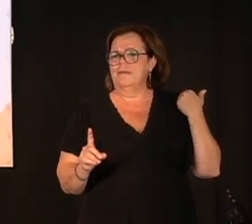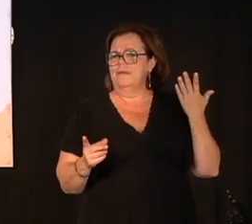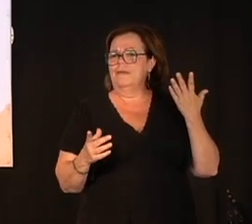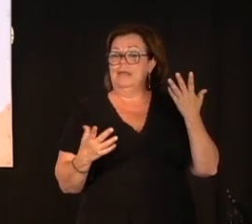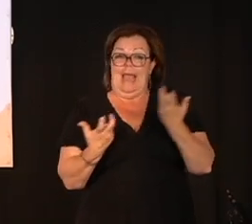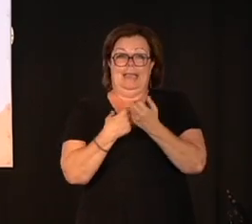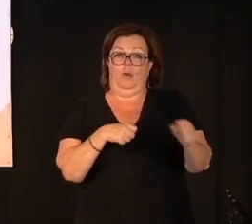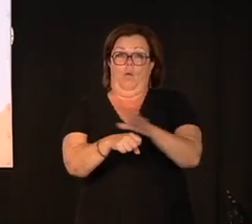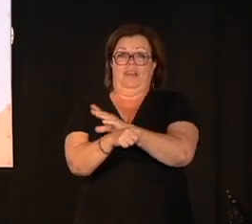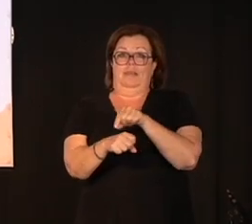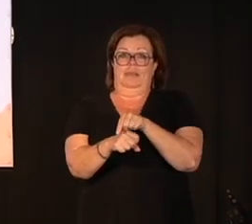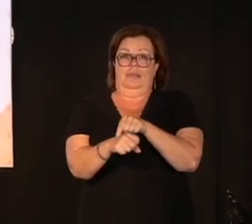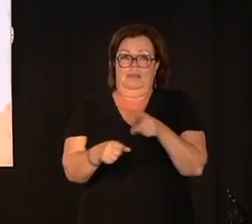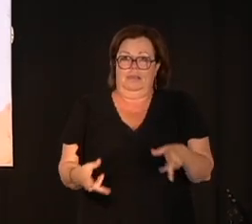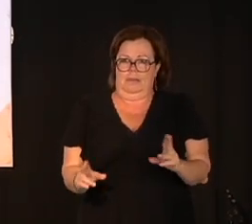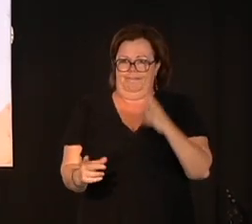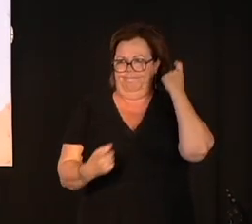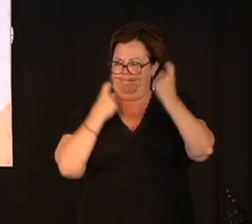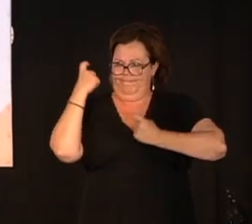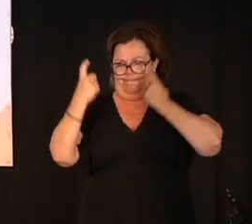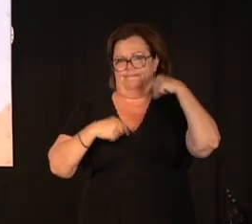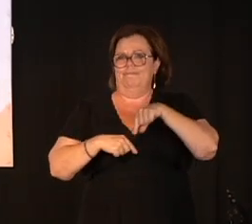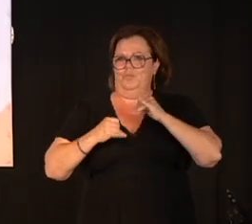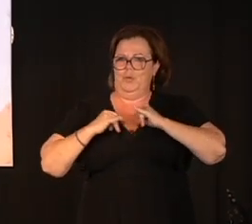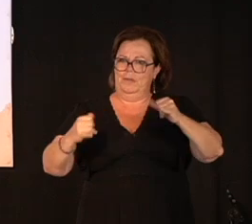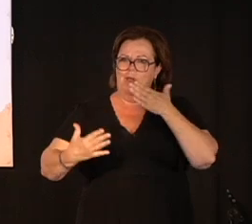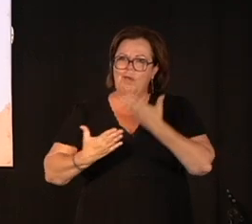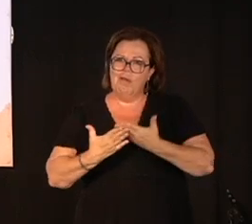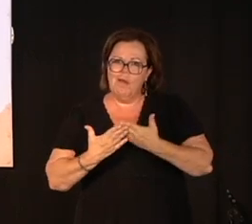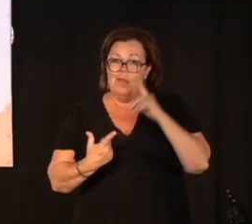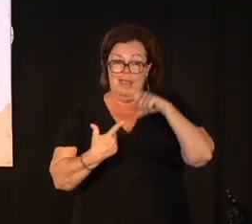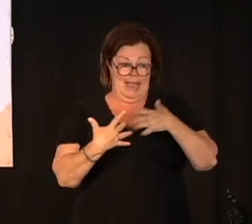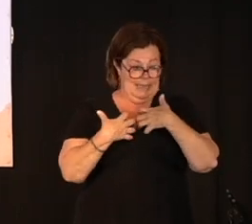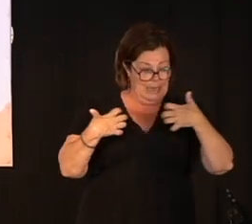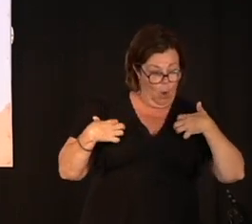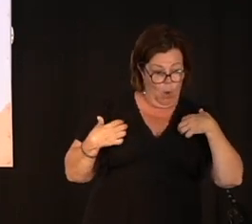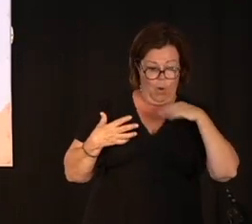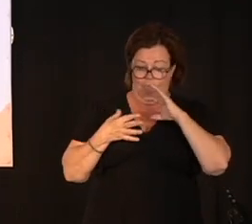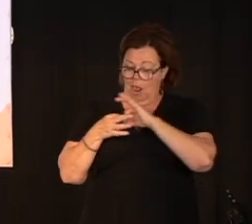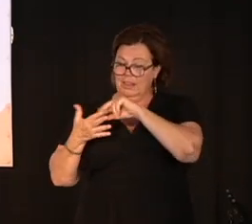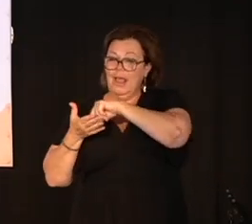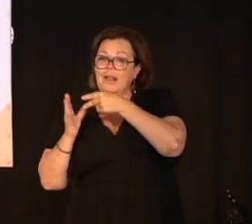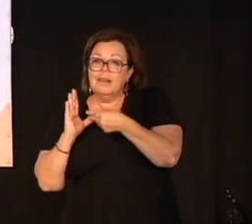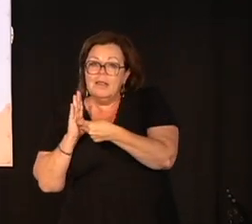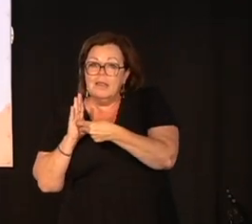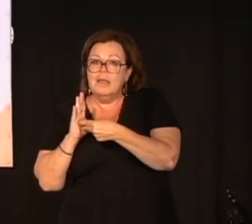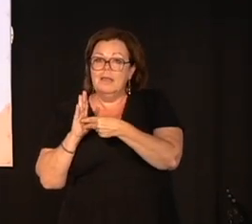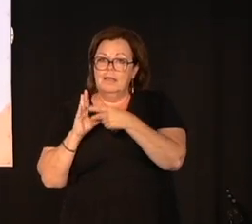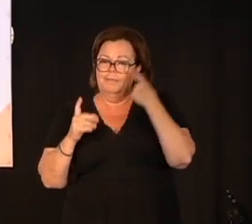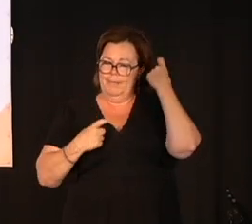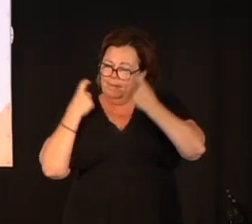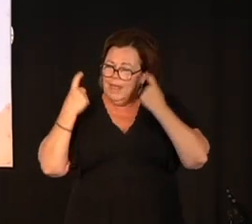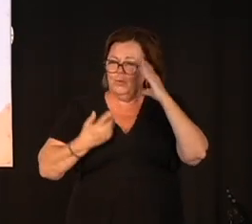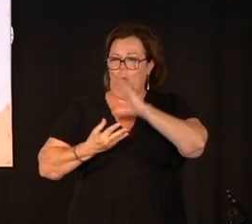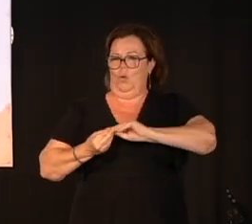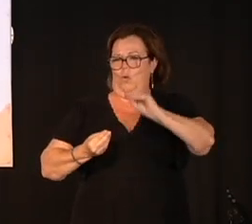Covid est une période à interroger de ce point de vue-là. Le rapport aux sciences et aux techniques, à l'usage des sciences et des techniques est à interroger. Et je vous